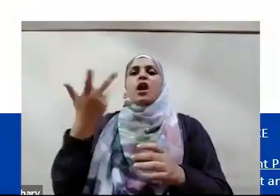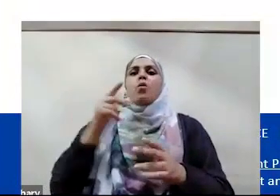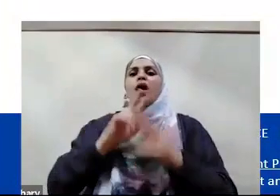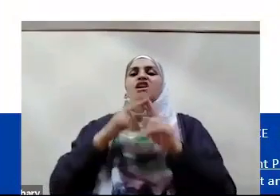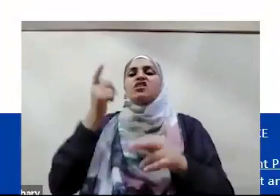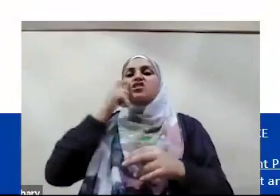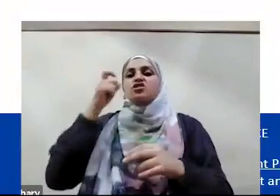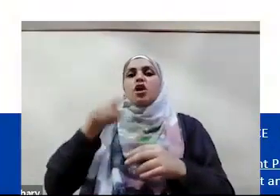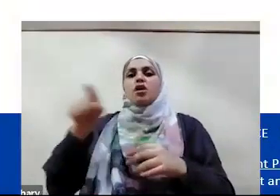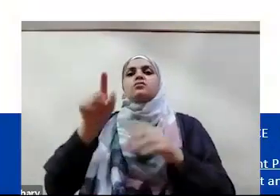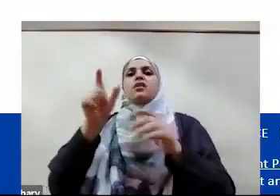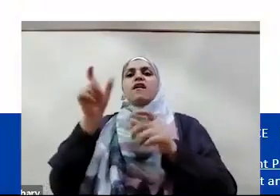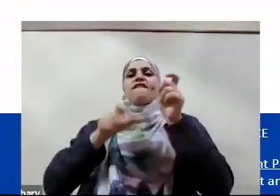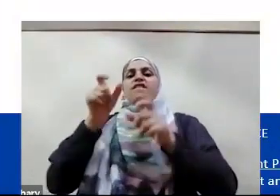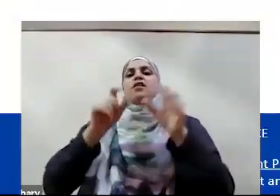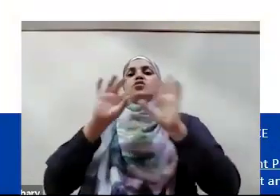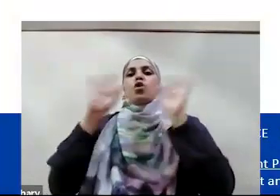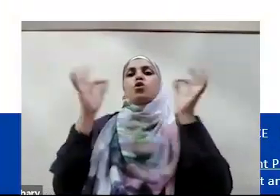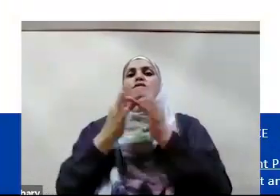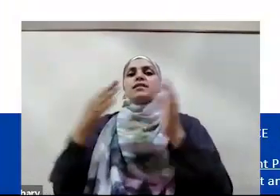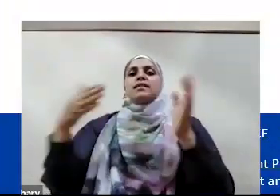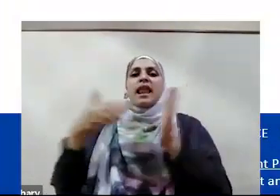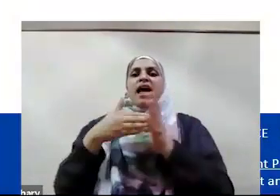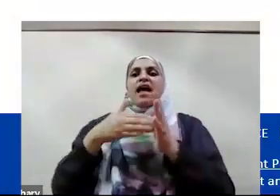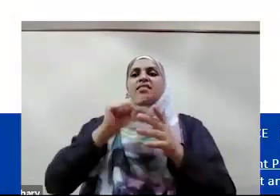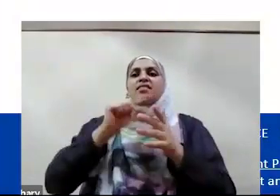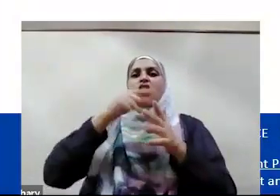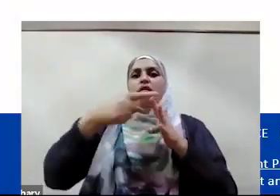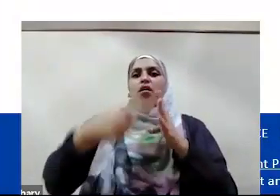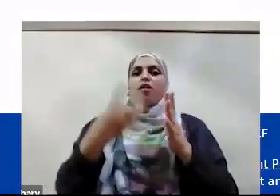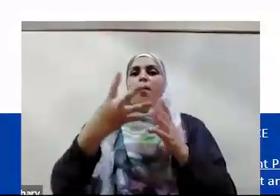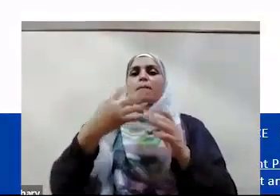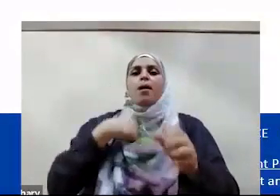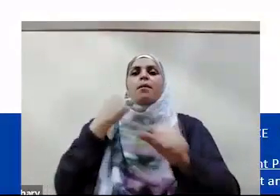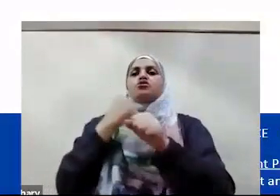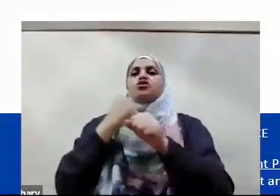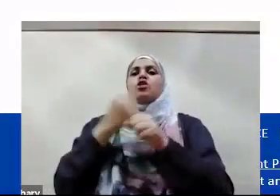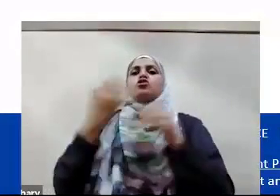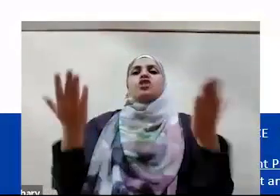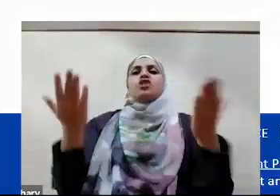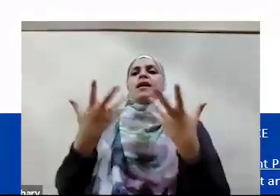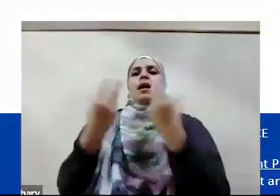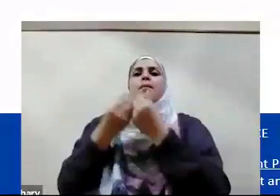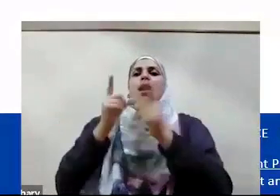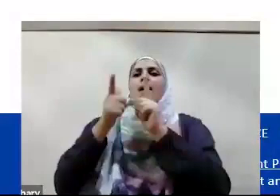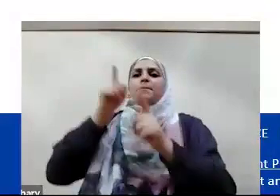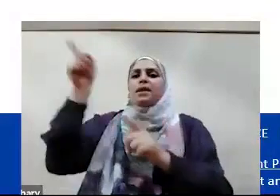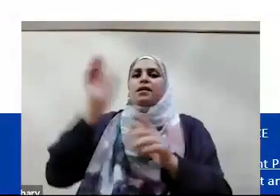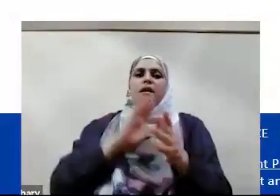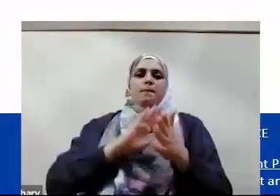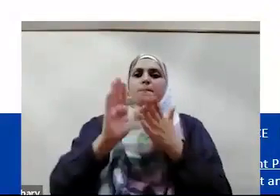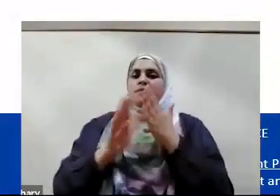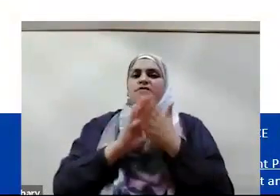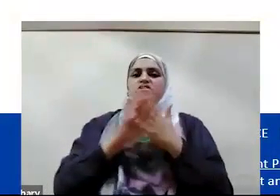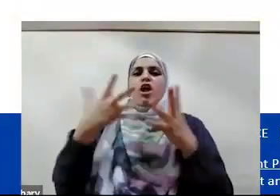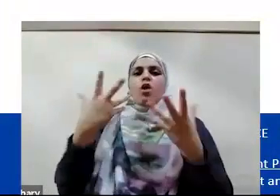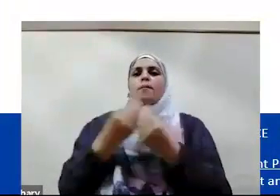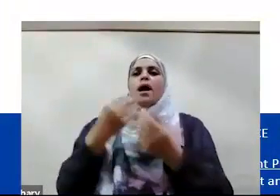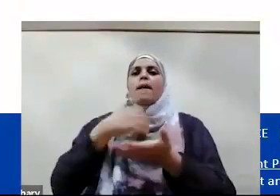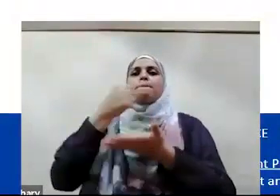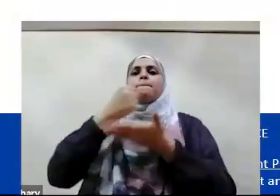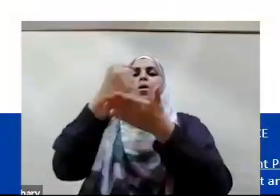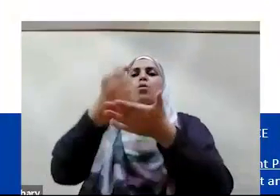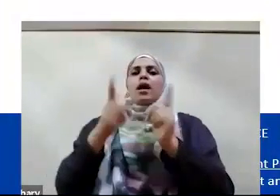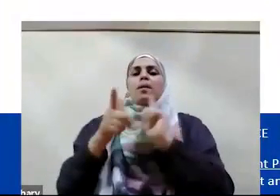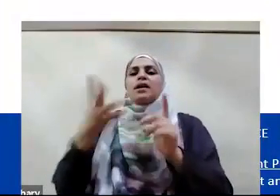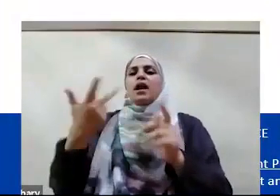أفراد أسرتكم لحد الدرجة الرابعة، ما بيشتغلوش في أي حاجة تابعة للخارجية الأمريكية أو المعونة الأمريكية، السفارة